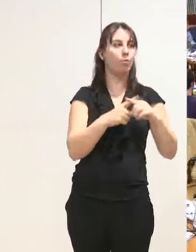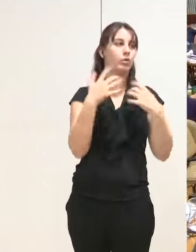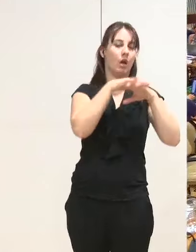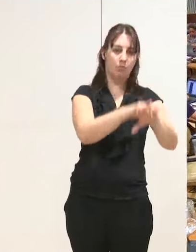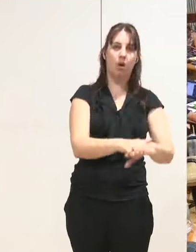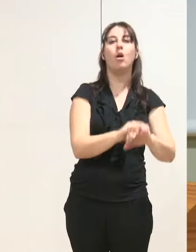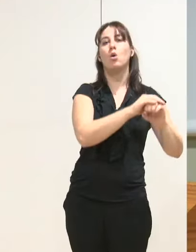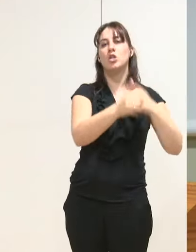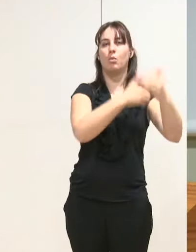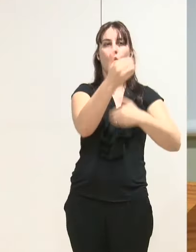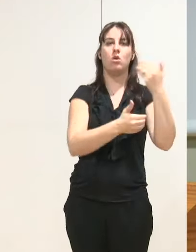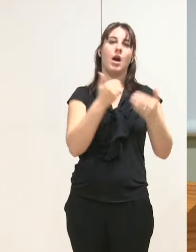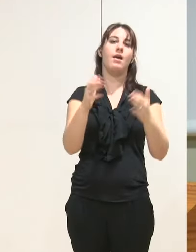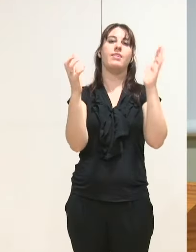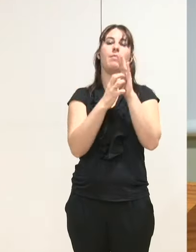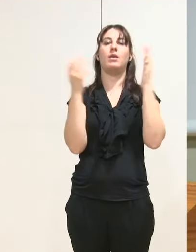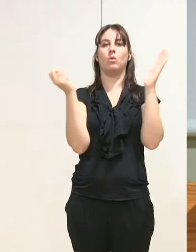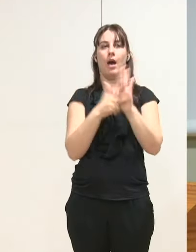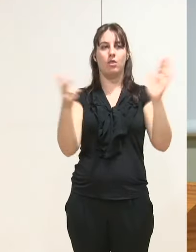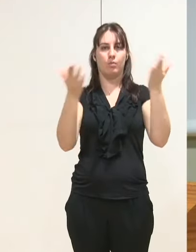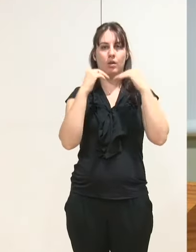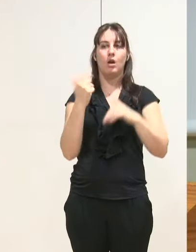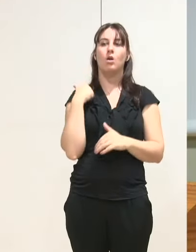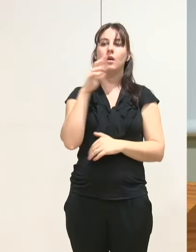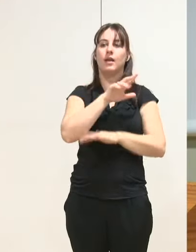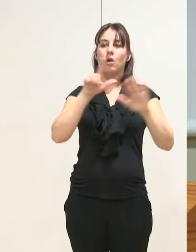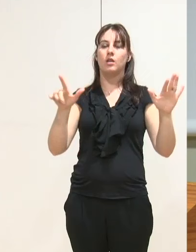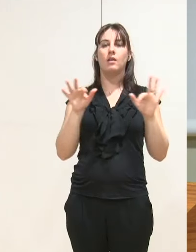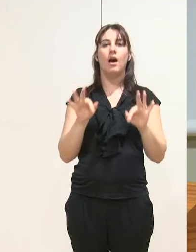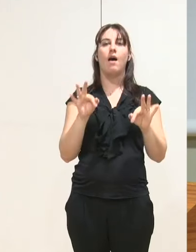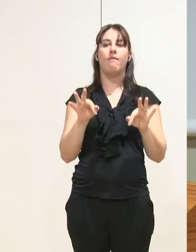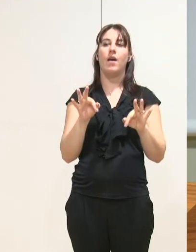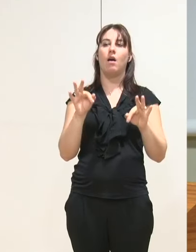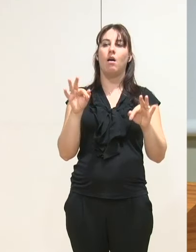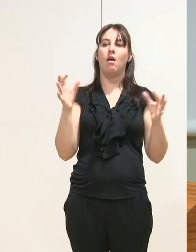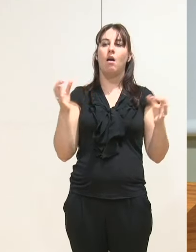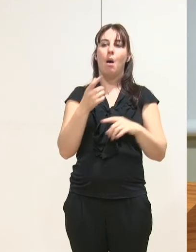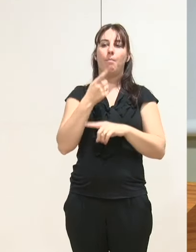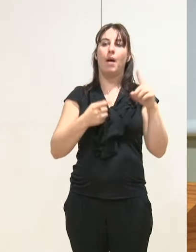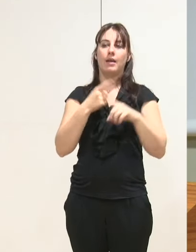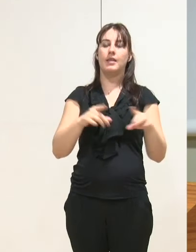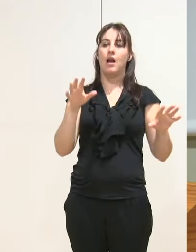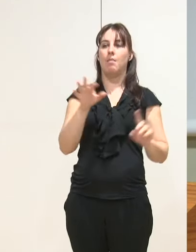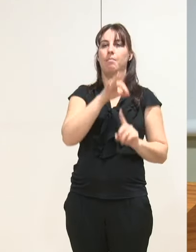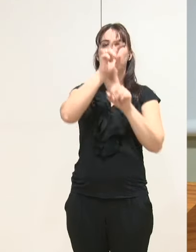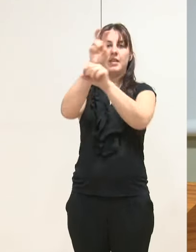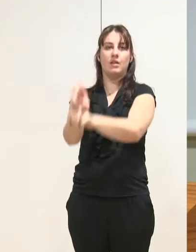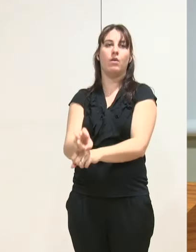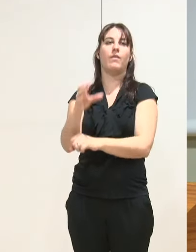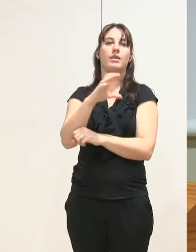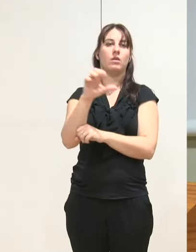délibération adopté la 57 c'est des conventions de mise à disposition partielle avec le Centre Communal d'Action